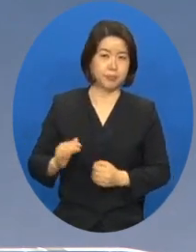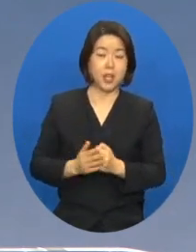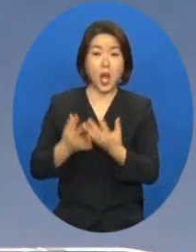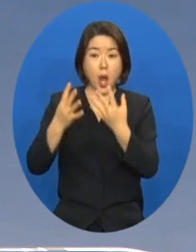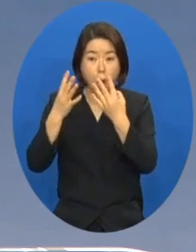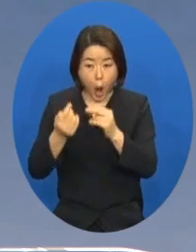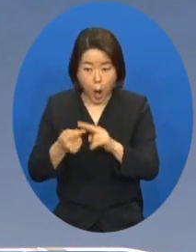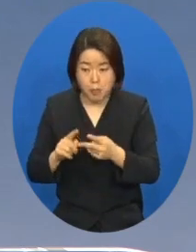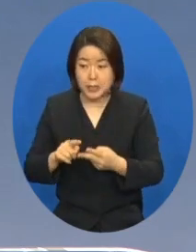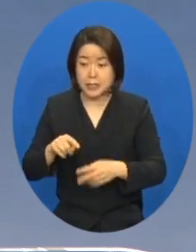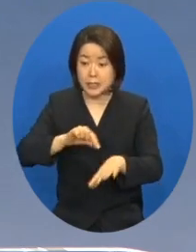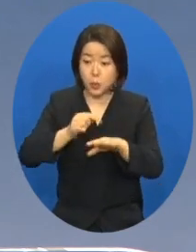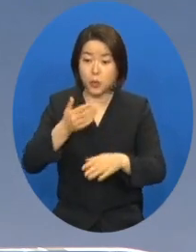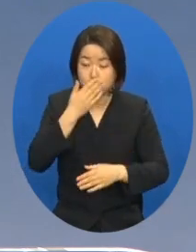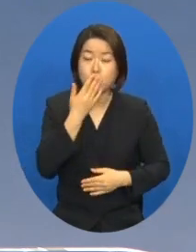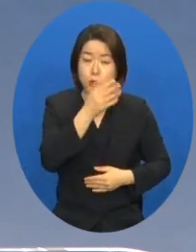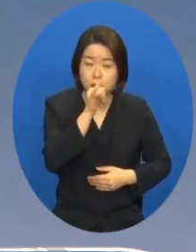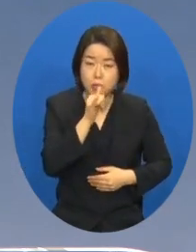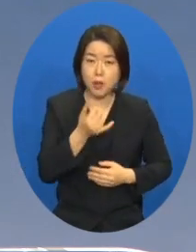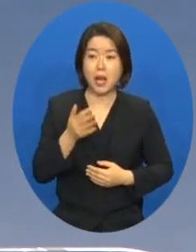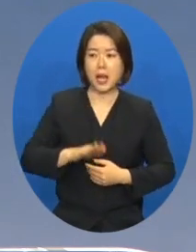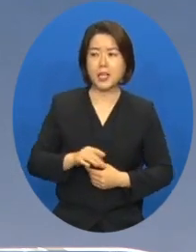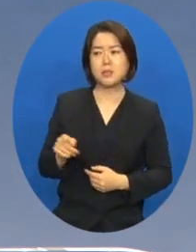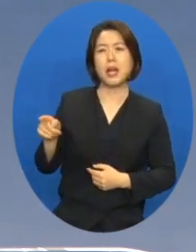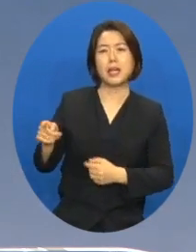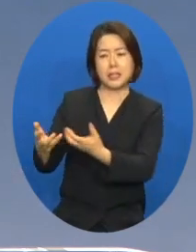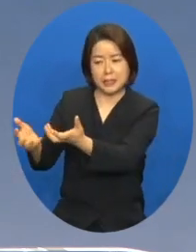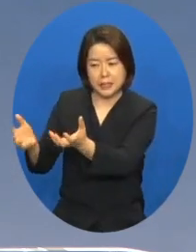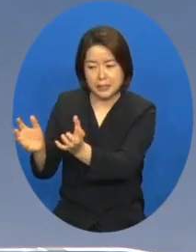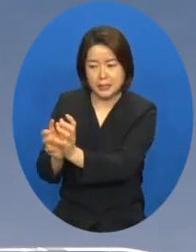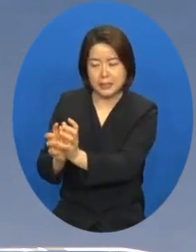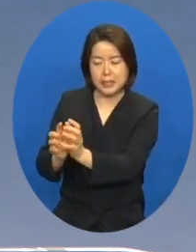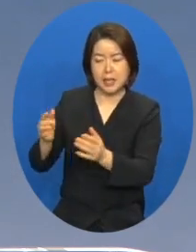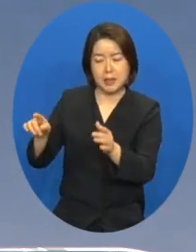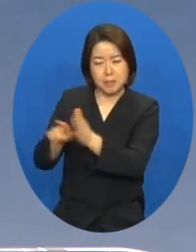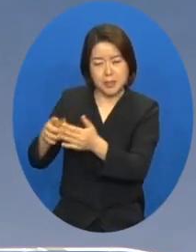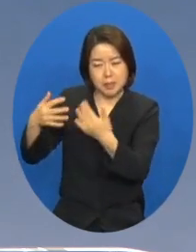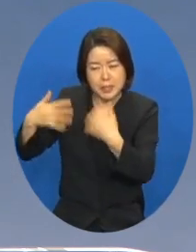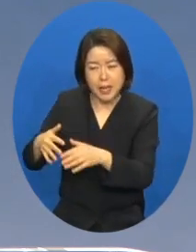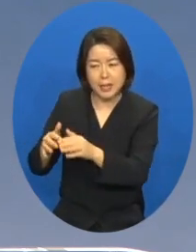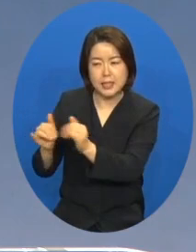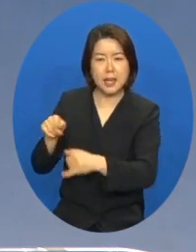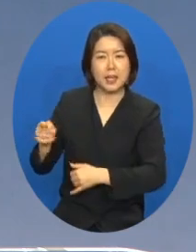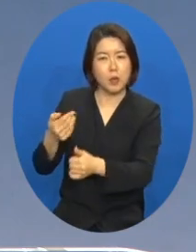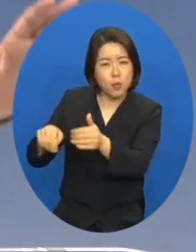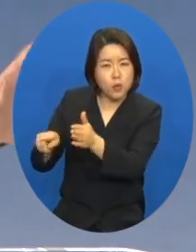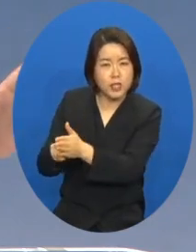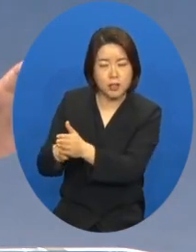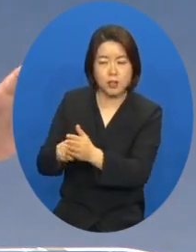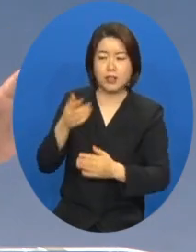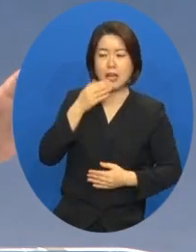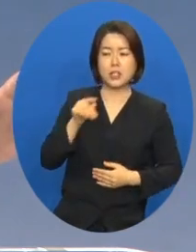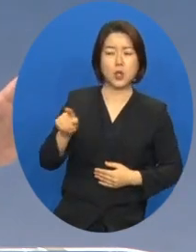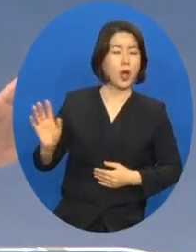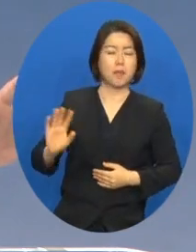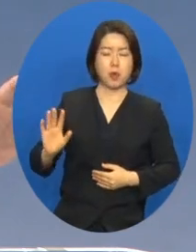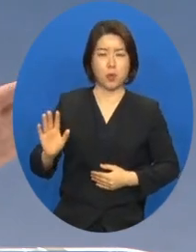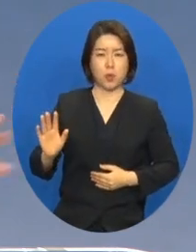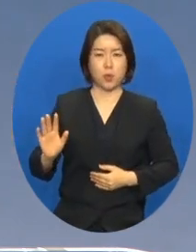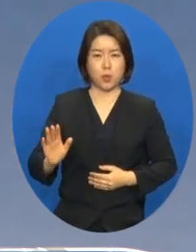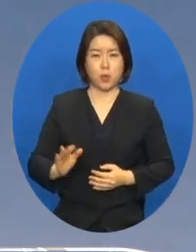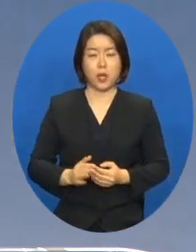얼마든지 그 고기 먹을 수 있지만 그 양심이 약한 사람, 믿음이 약한 사람 때문에 나는 그 음식 안